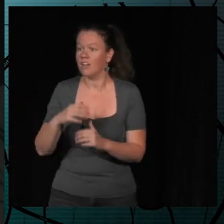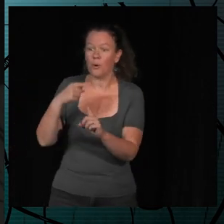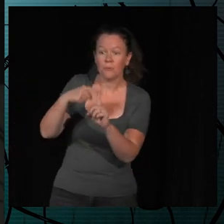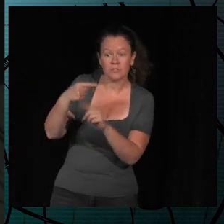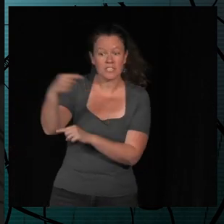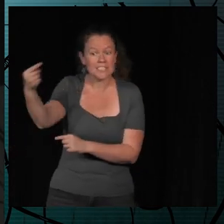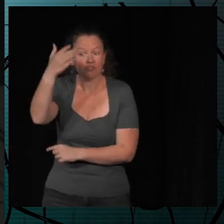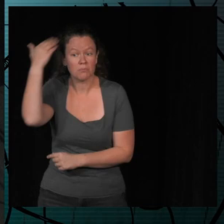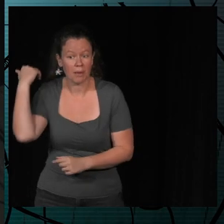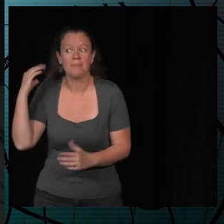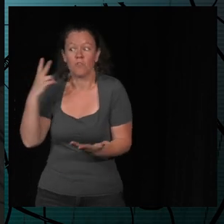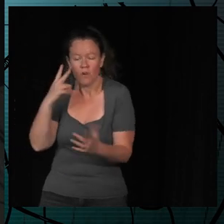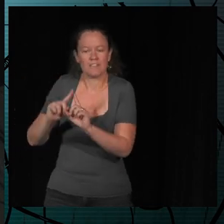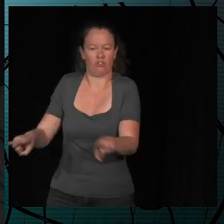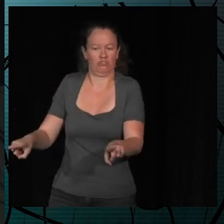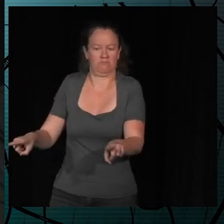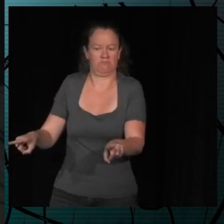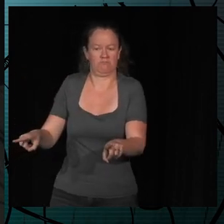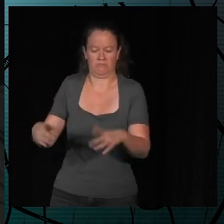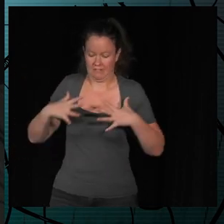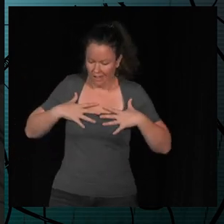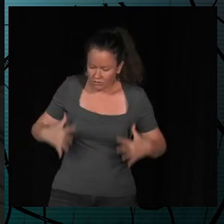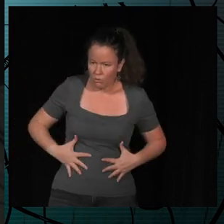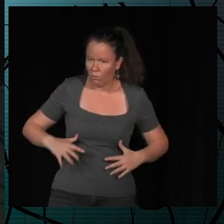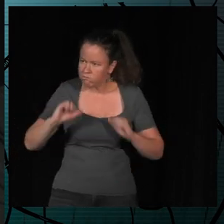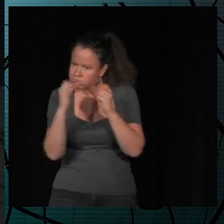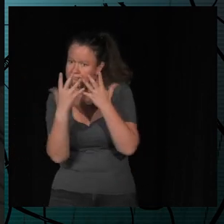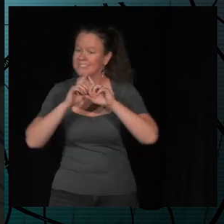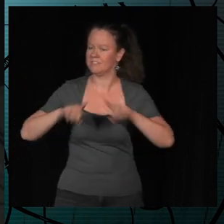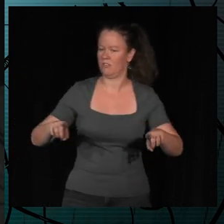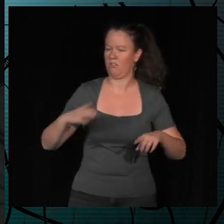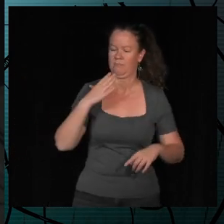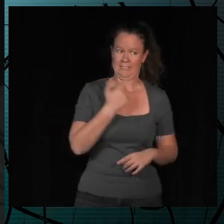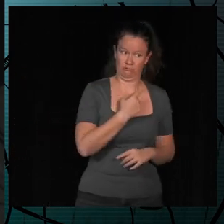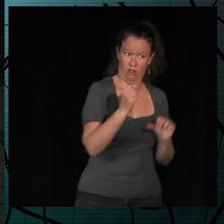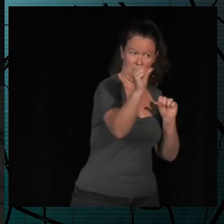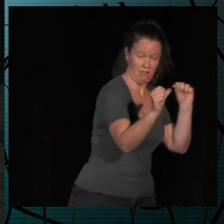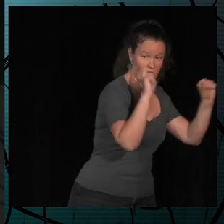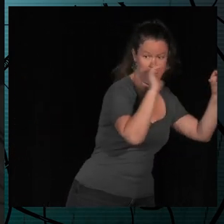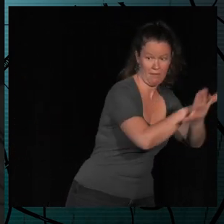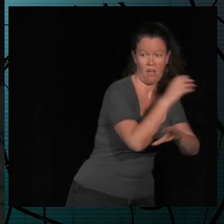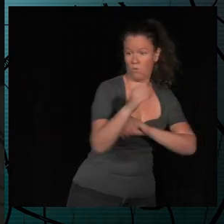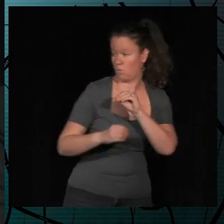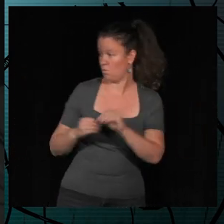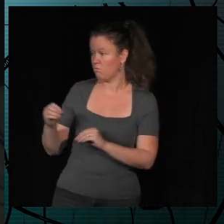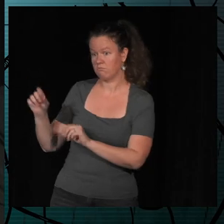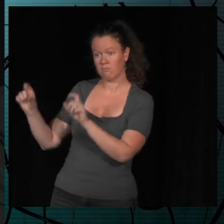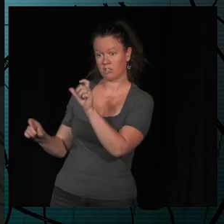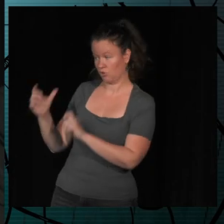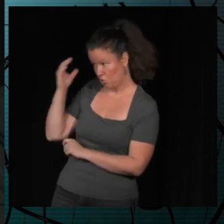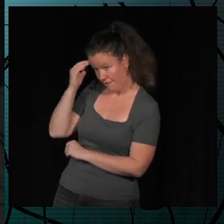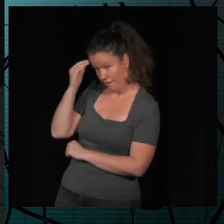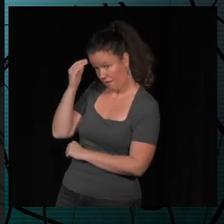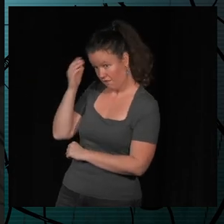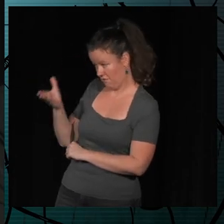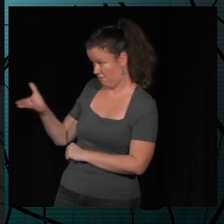négatif mais ça change on n pas les mêmes réactions si je suis tout seul avec d'autres personnes d'autres personnes que je connais hein versus